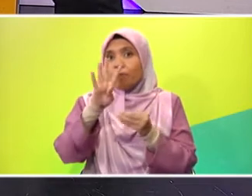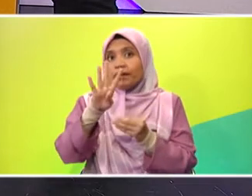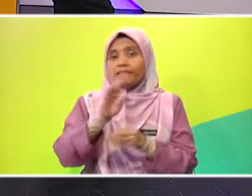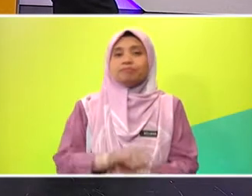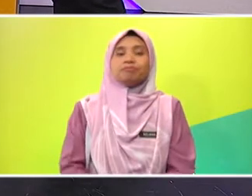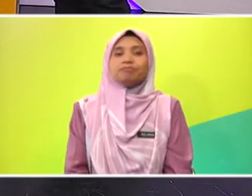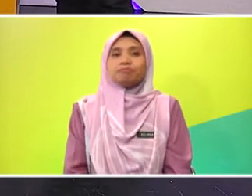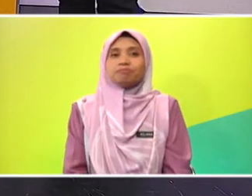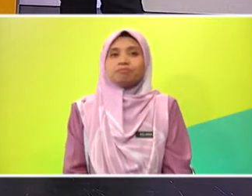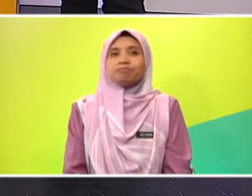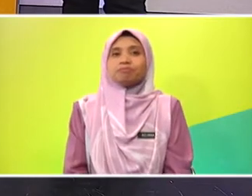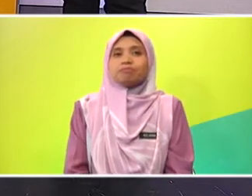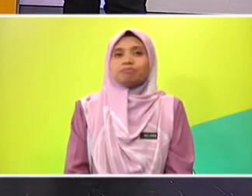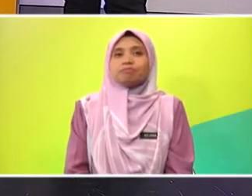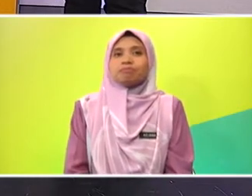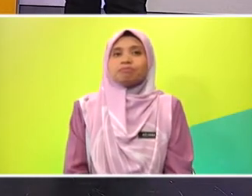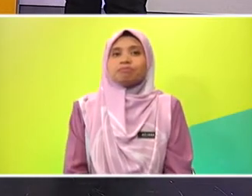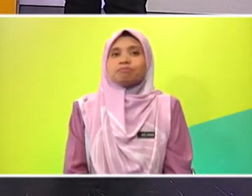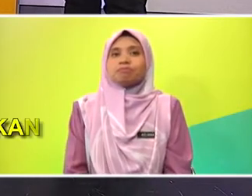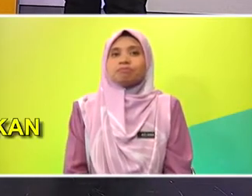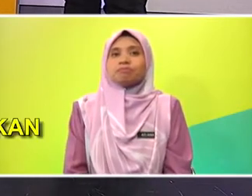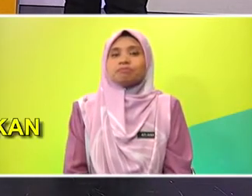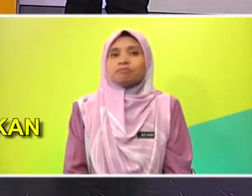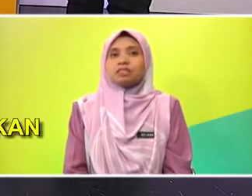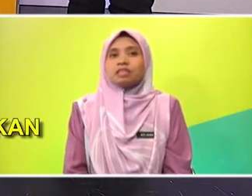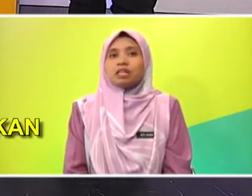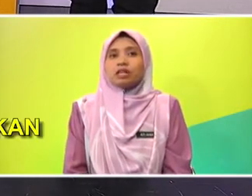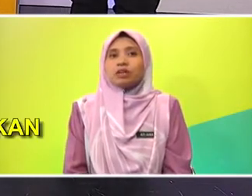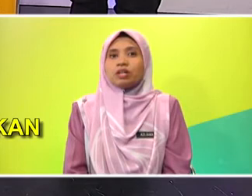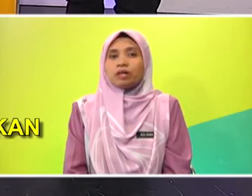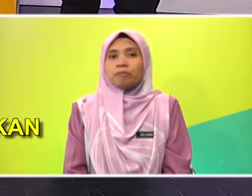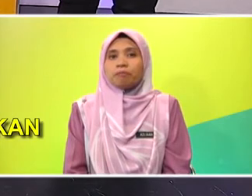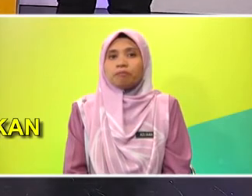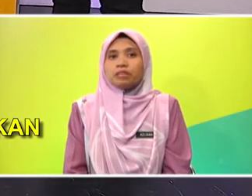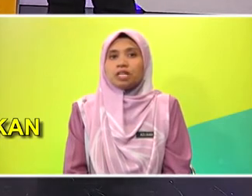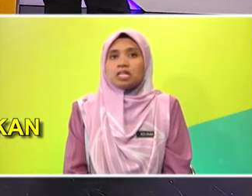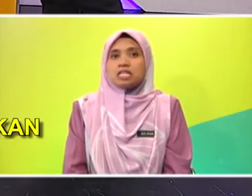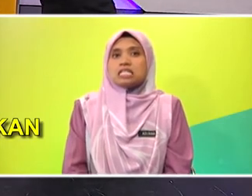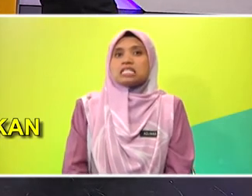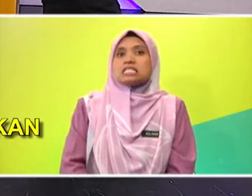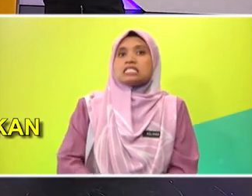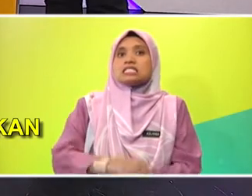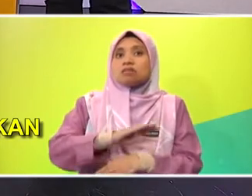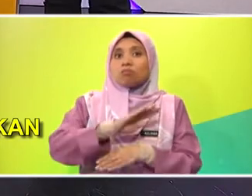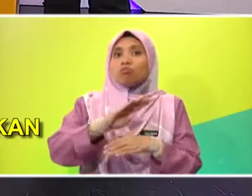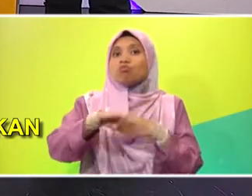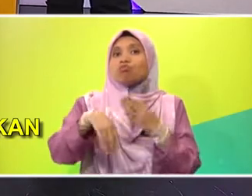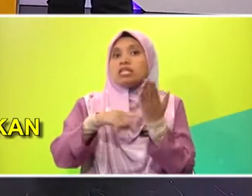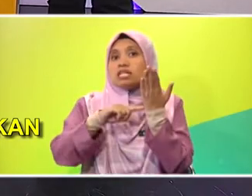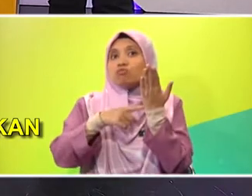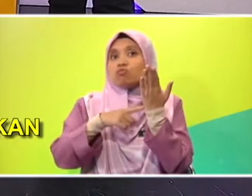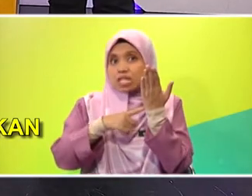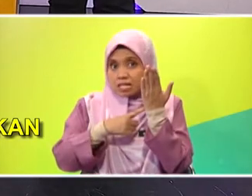6 roti Kenta SLE Oke saya dapat katakan semua ini Sebab di bermula dengan huruf yang besar bagus